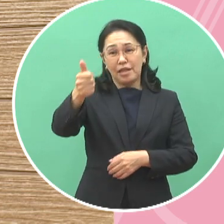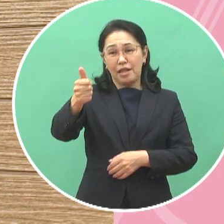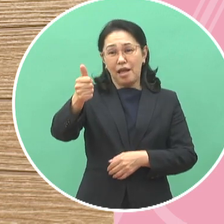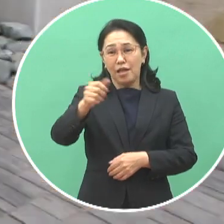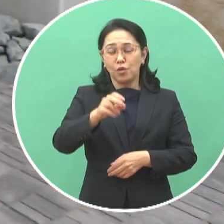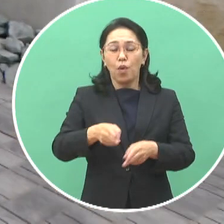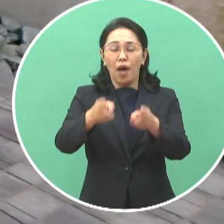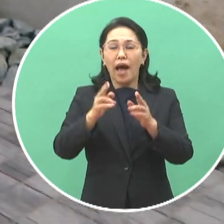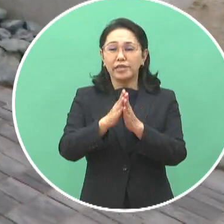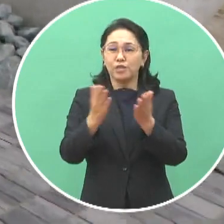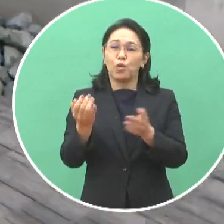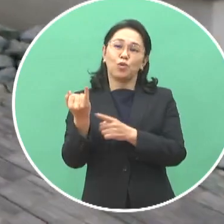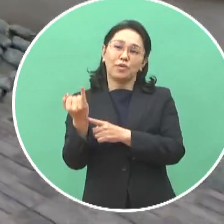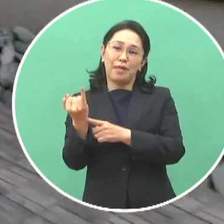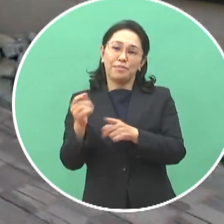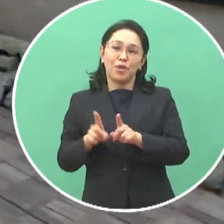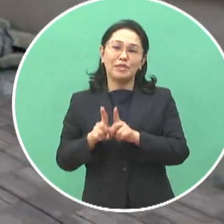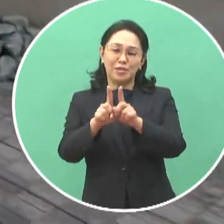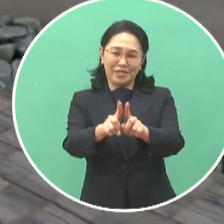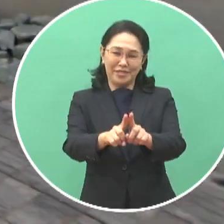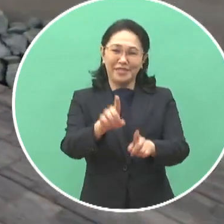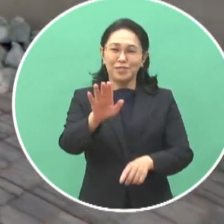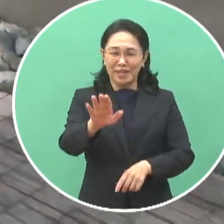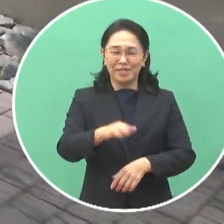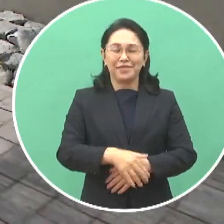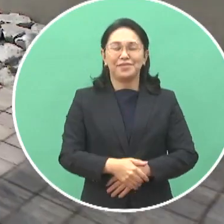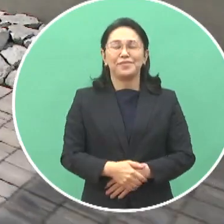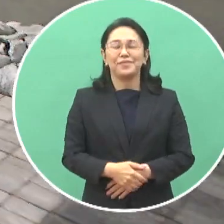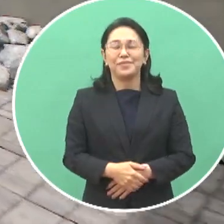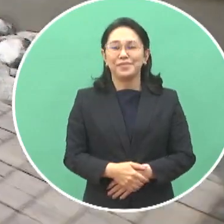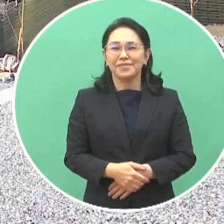本さんたちと一緒に注目スポットを訪れます。